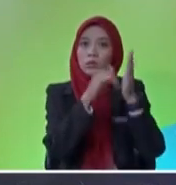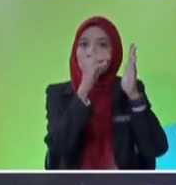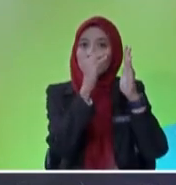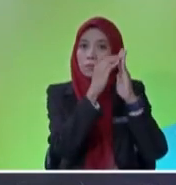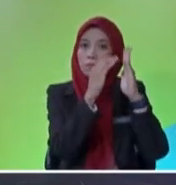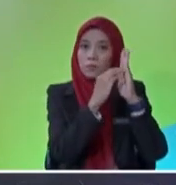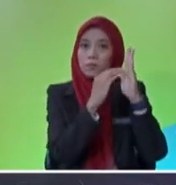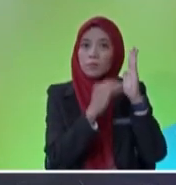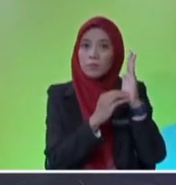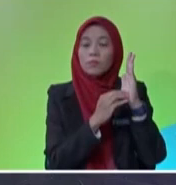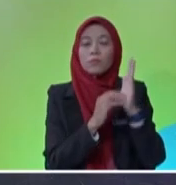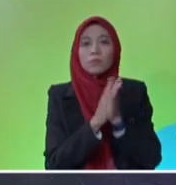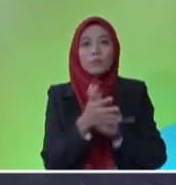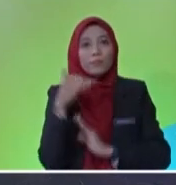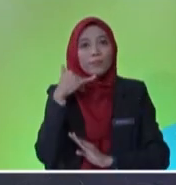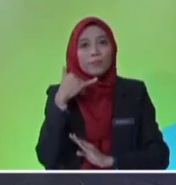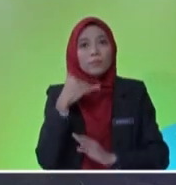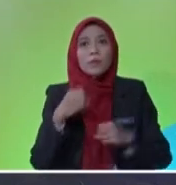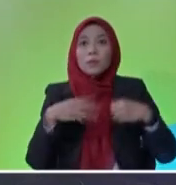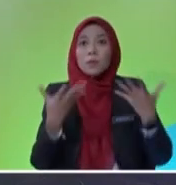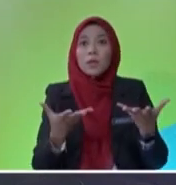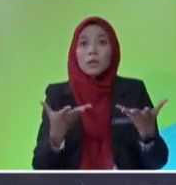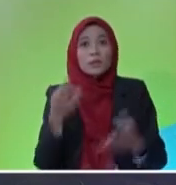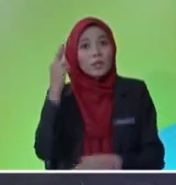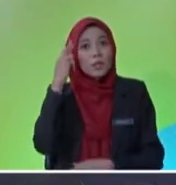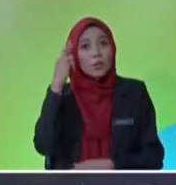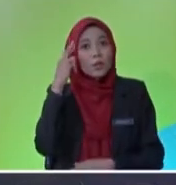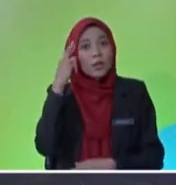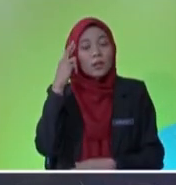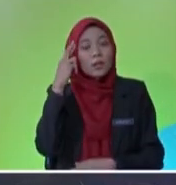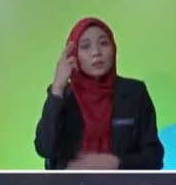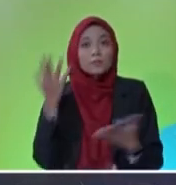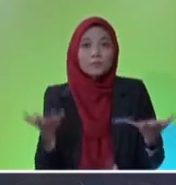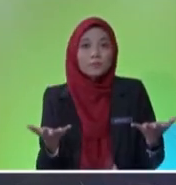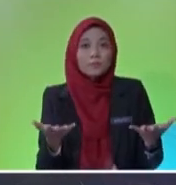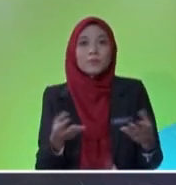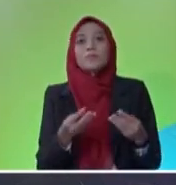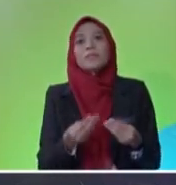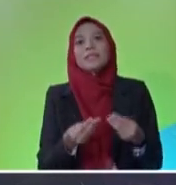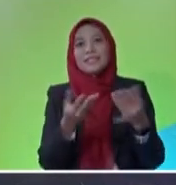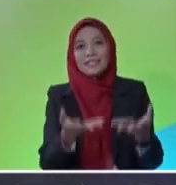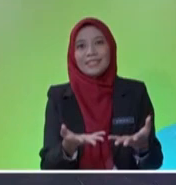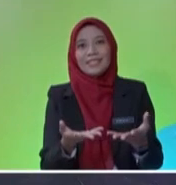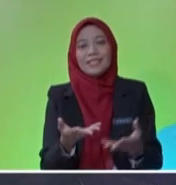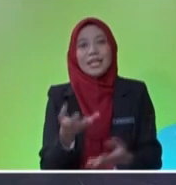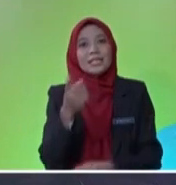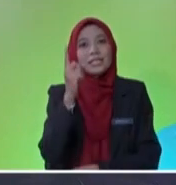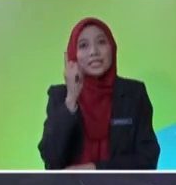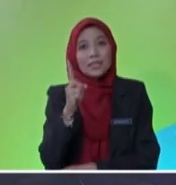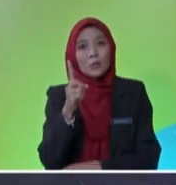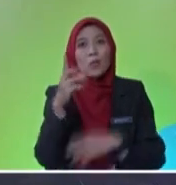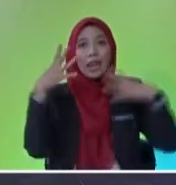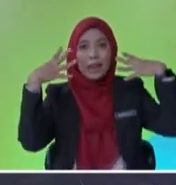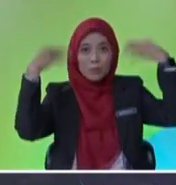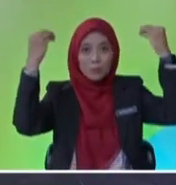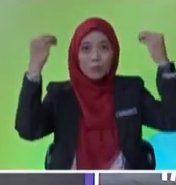prosesnya bye Ridwan tadi sego kita bahagia jadi 21 Sirin kepadanya